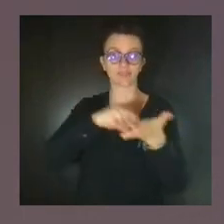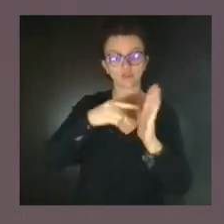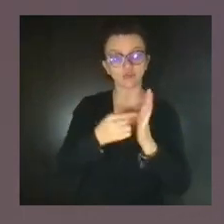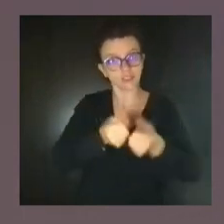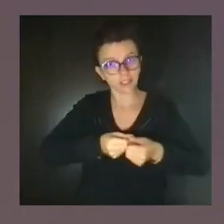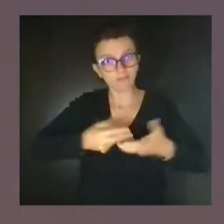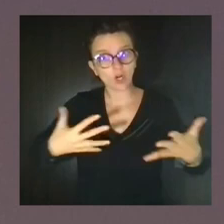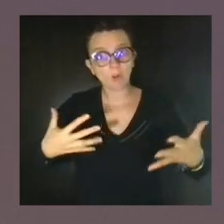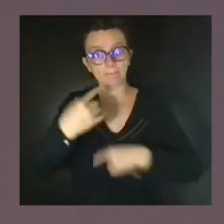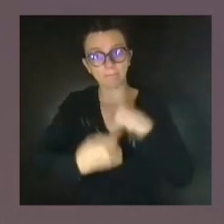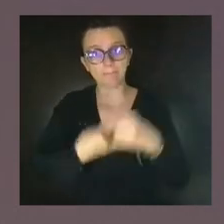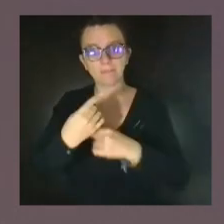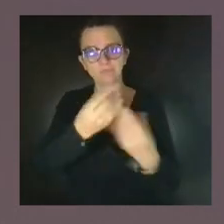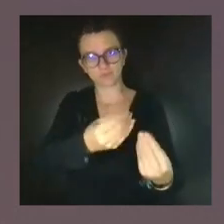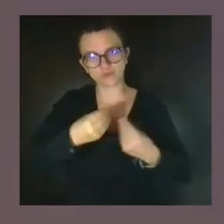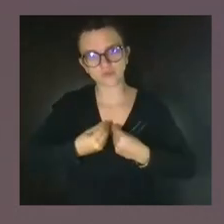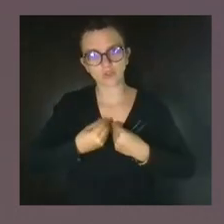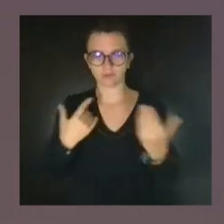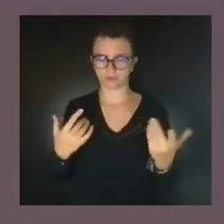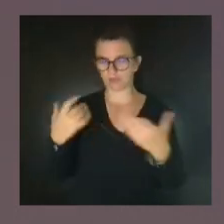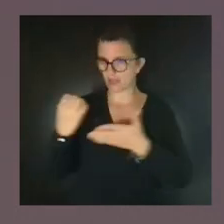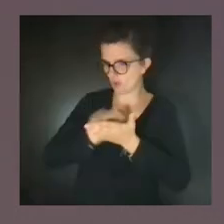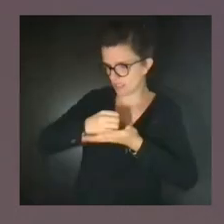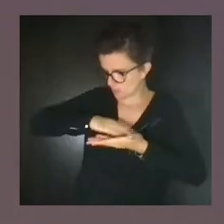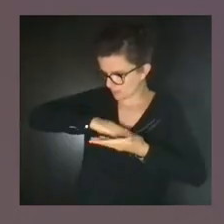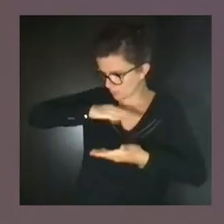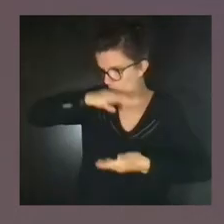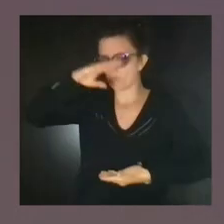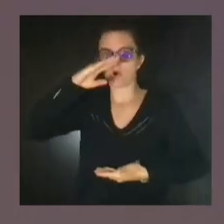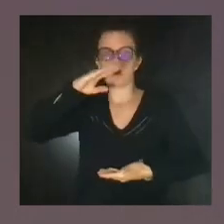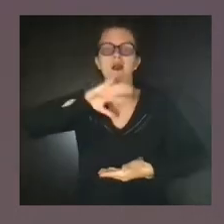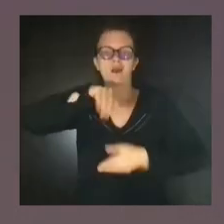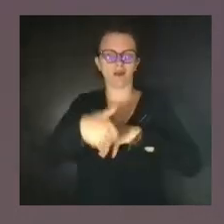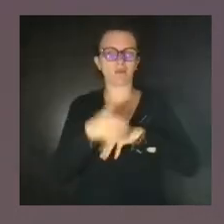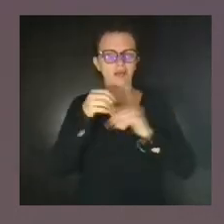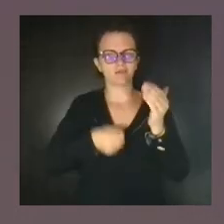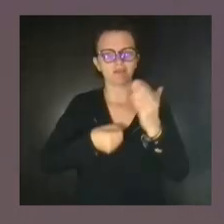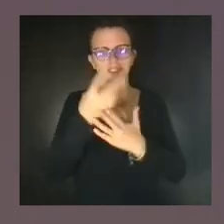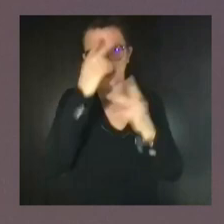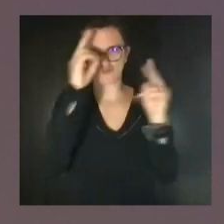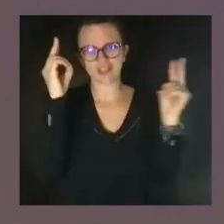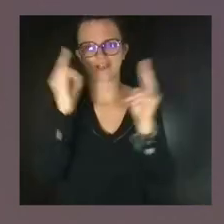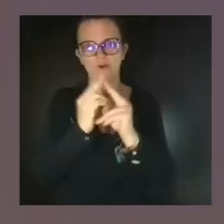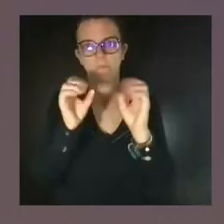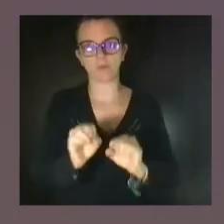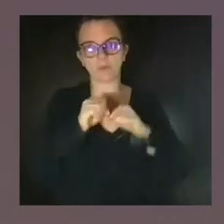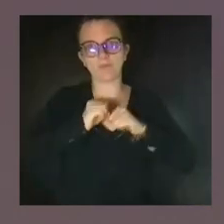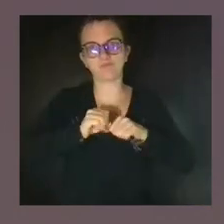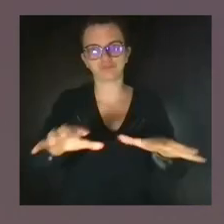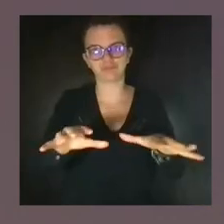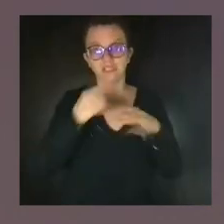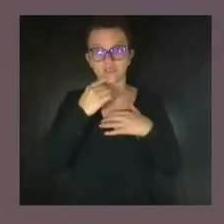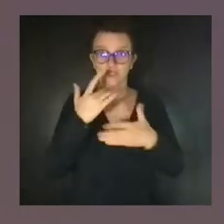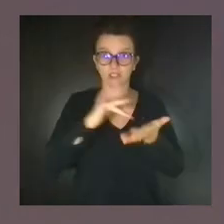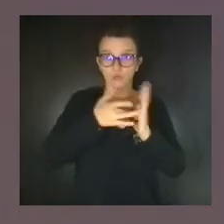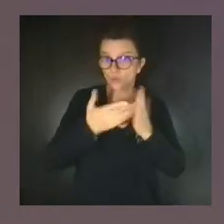aujourd'hui d'incrémenter un nombre d'informations très, très importantes pour pouvoir, derrière, délivrer des messages généraux qui tentent d'inclure toutes les situations